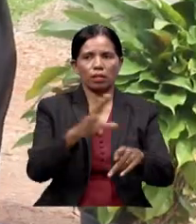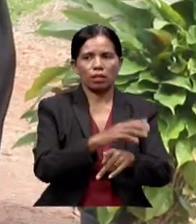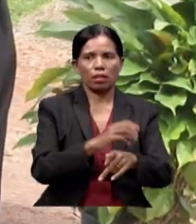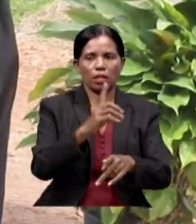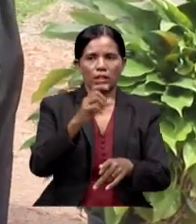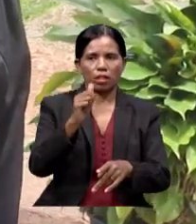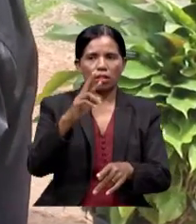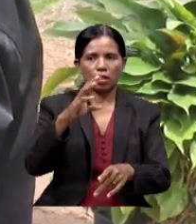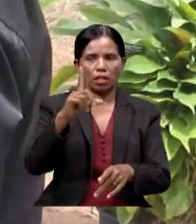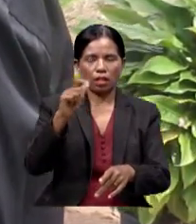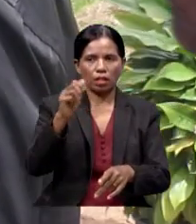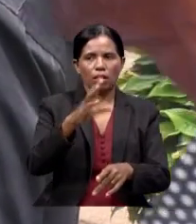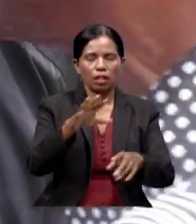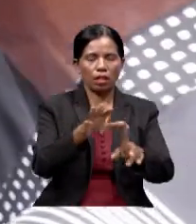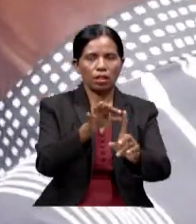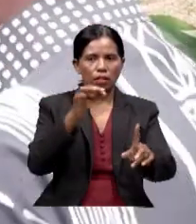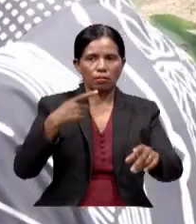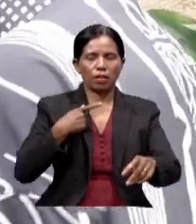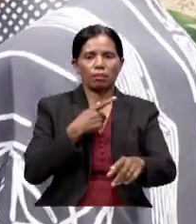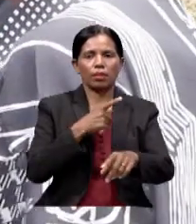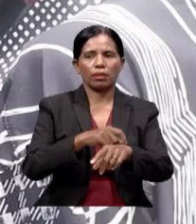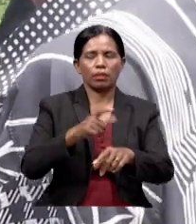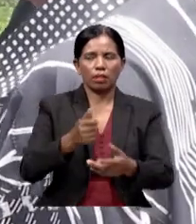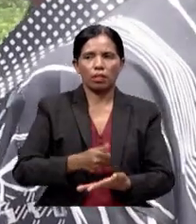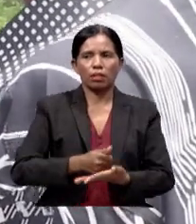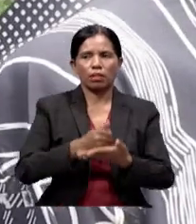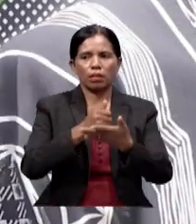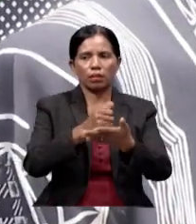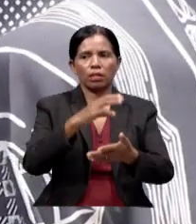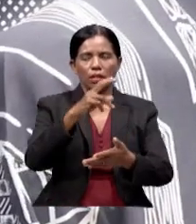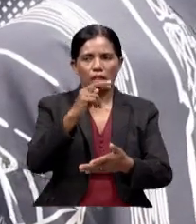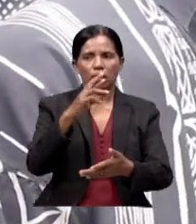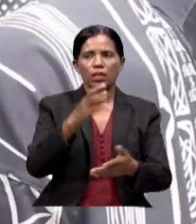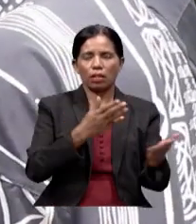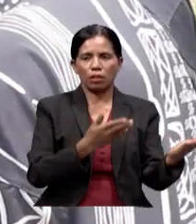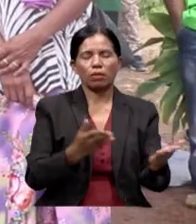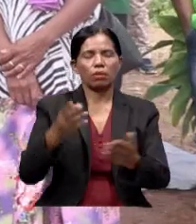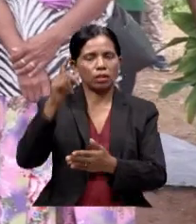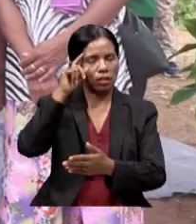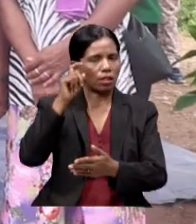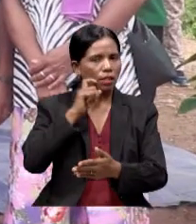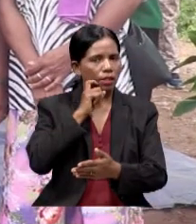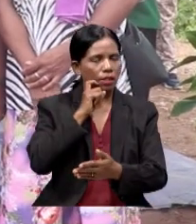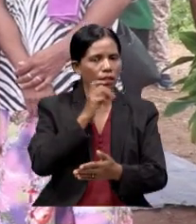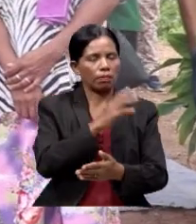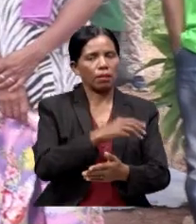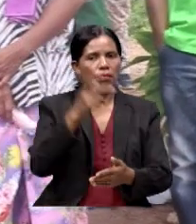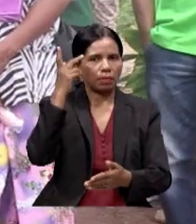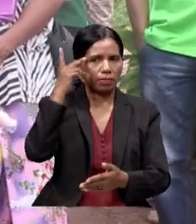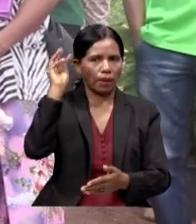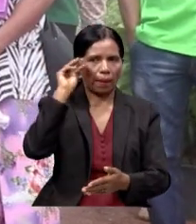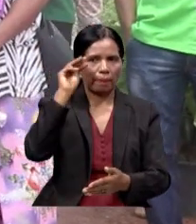darlau nebe ia eleição parlamentar tinane sei fo apoio ba Senerte hodi lori kairala sanano Gusmão ba primeiro